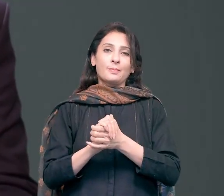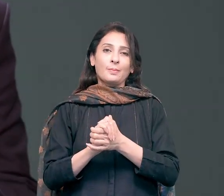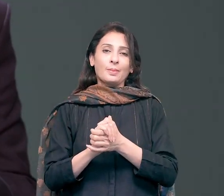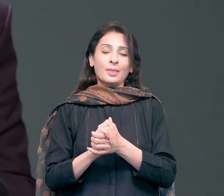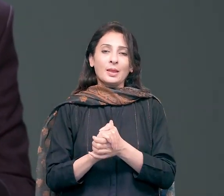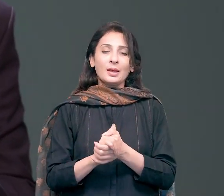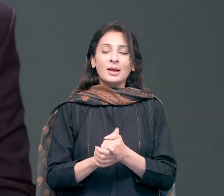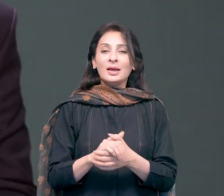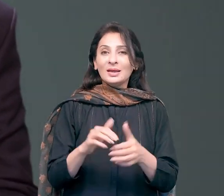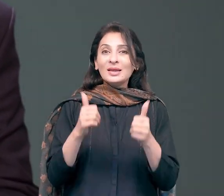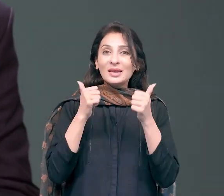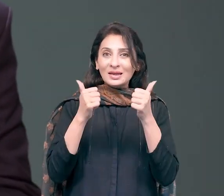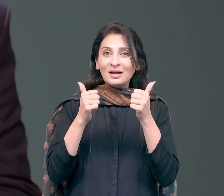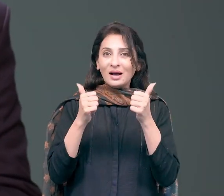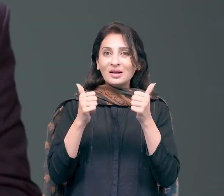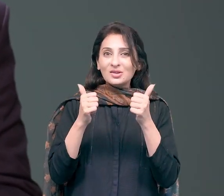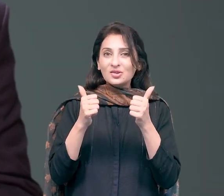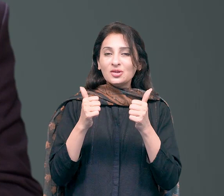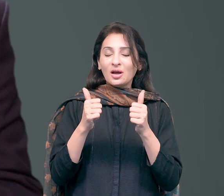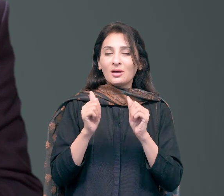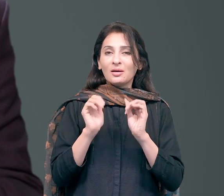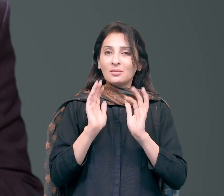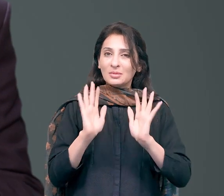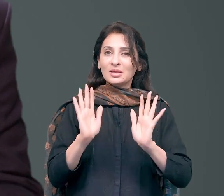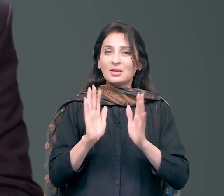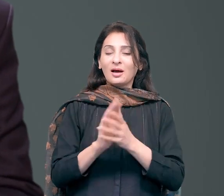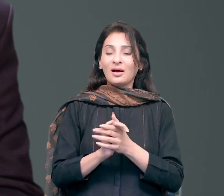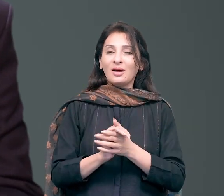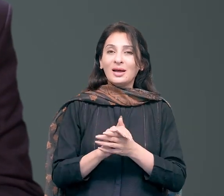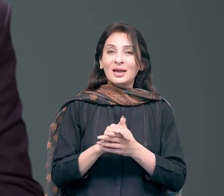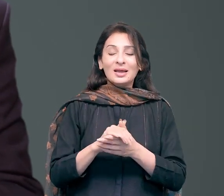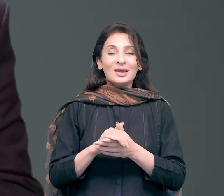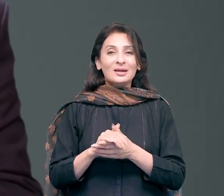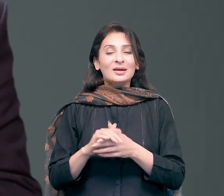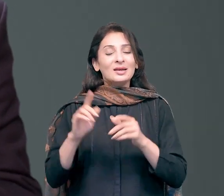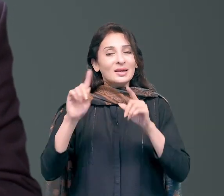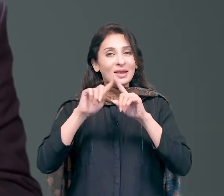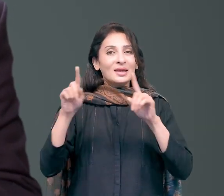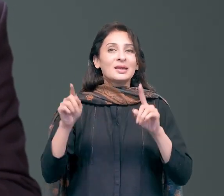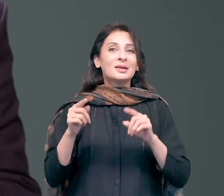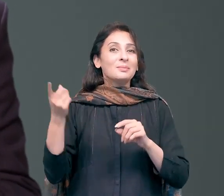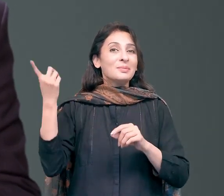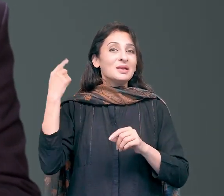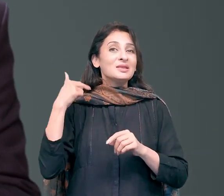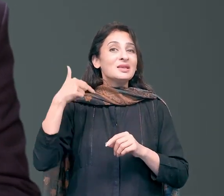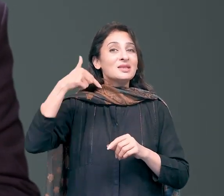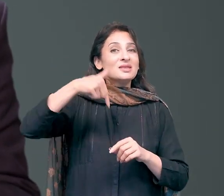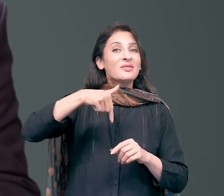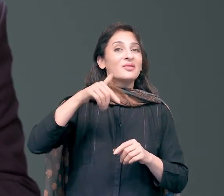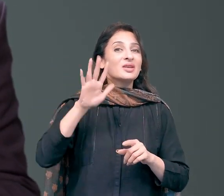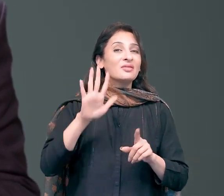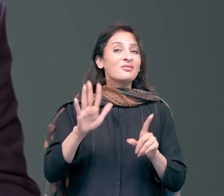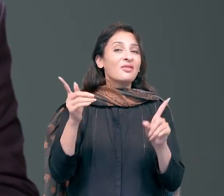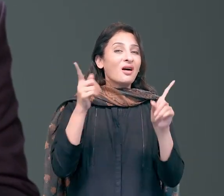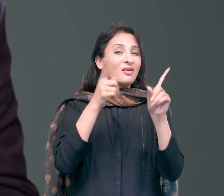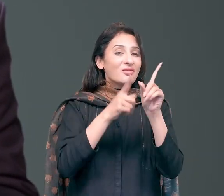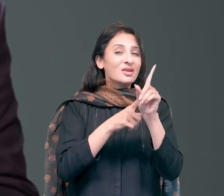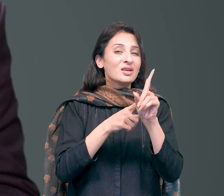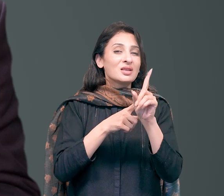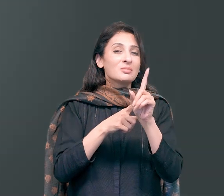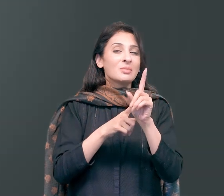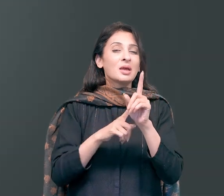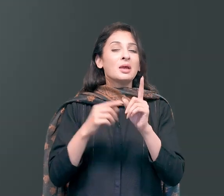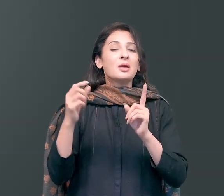باوجود 75 سالوں میں بہت سارے چیلنجز کا پاکستان کو سامنا کرنا پڑا